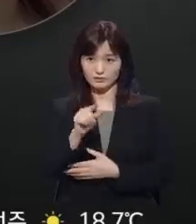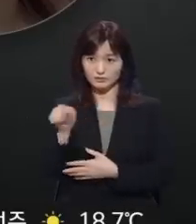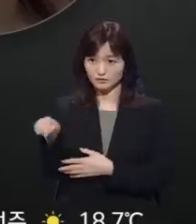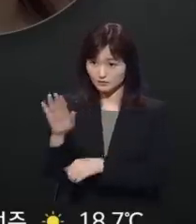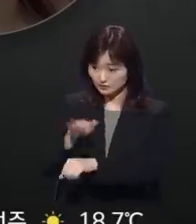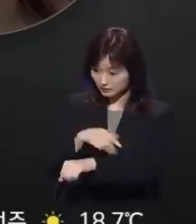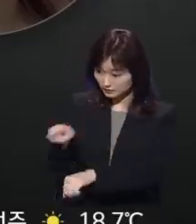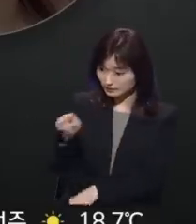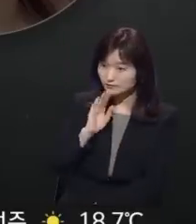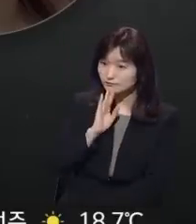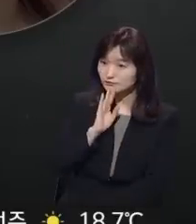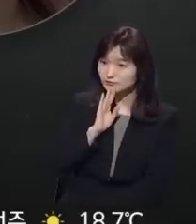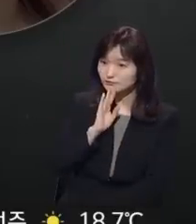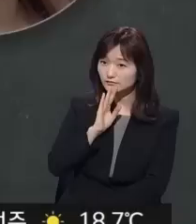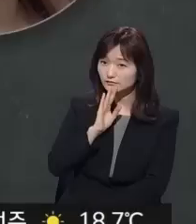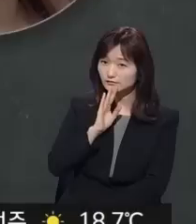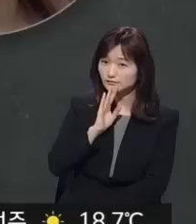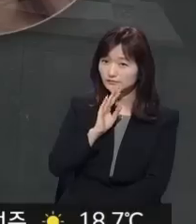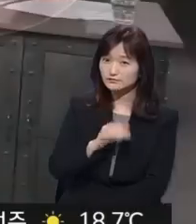잘못하는 건 맞는 거지.